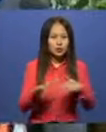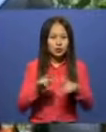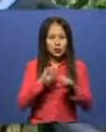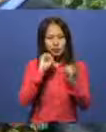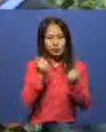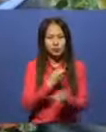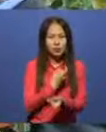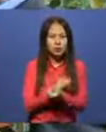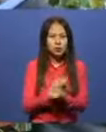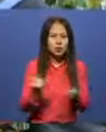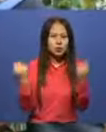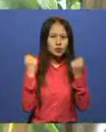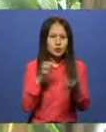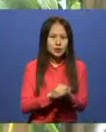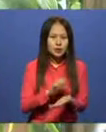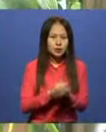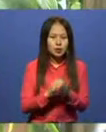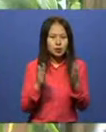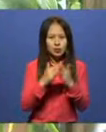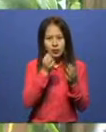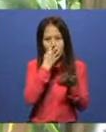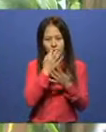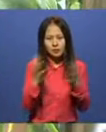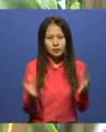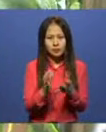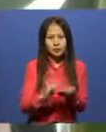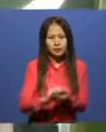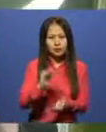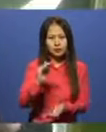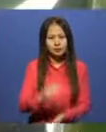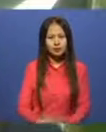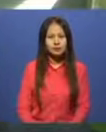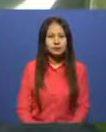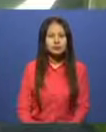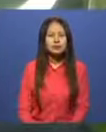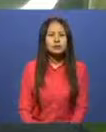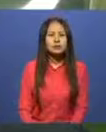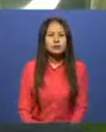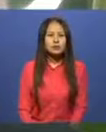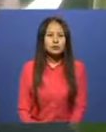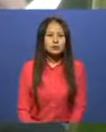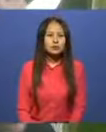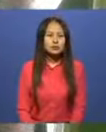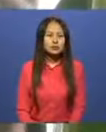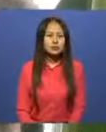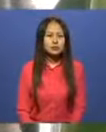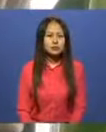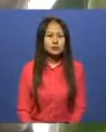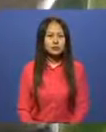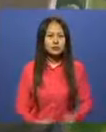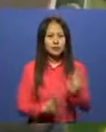жаттығулар жасап, спортпен шұғылданады. Үйде гүл өсіреді, соны ермек етеді. Красивает, он разворачивается вот так вот.